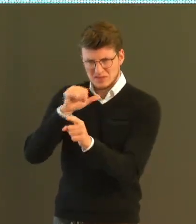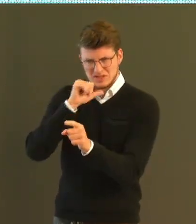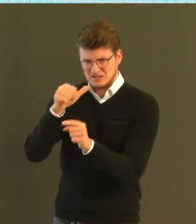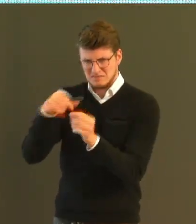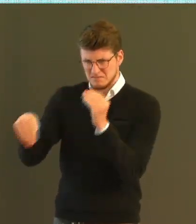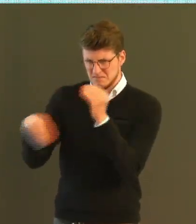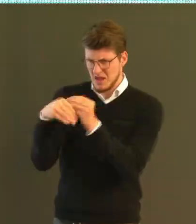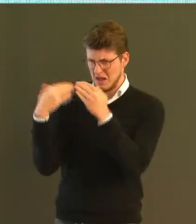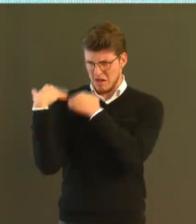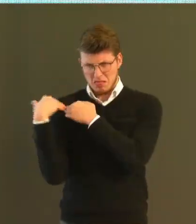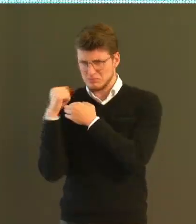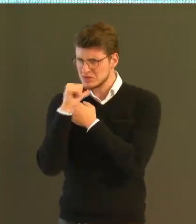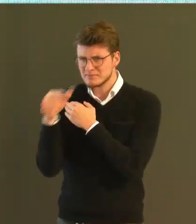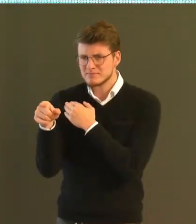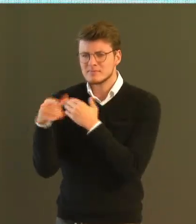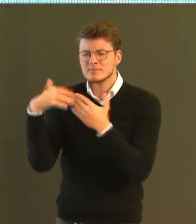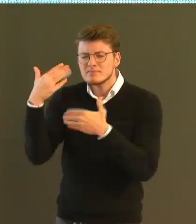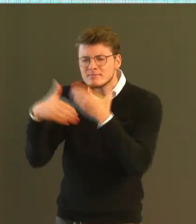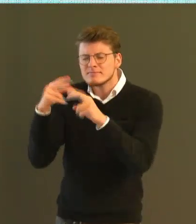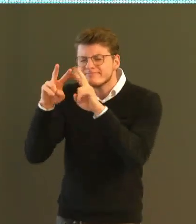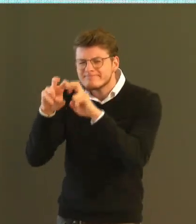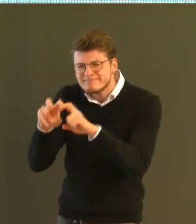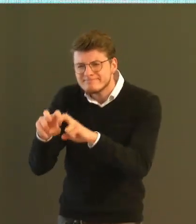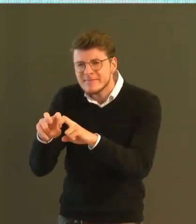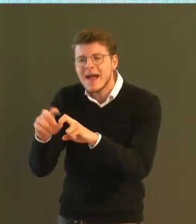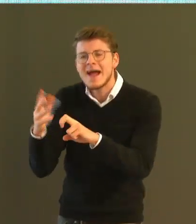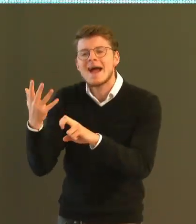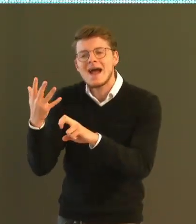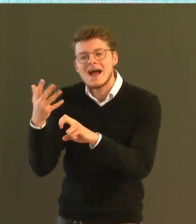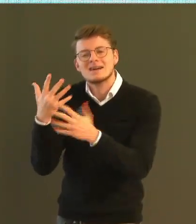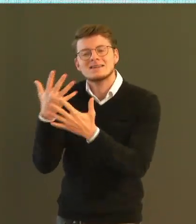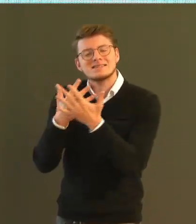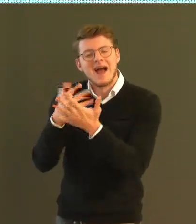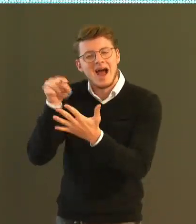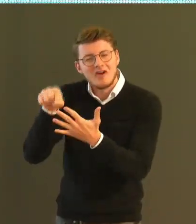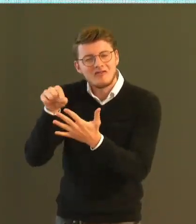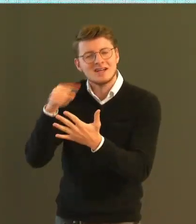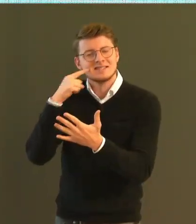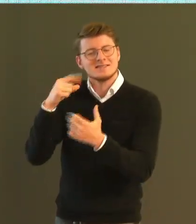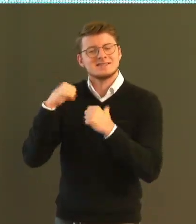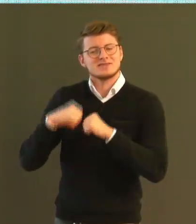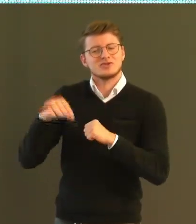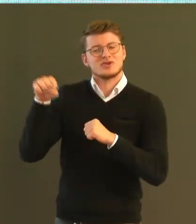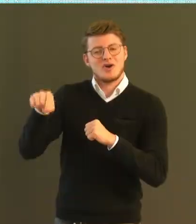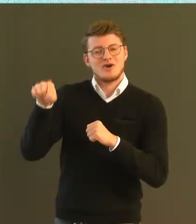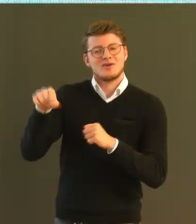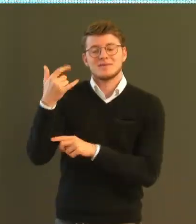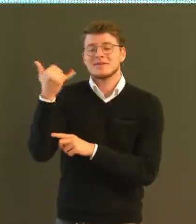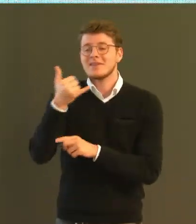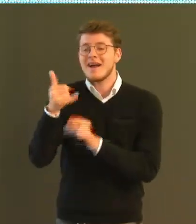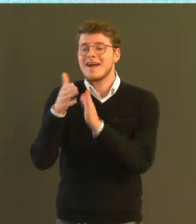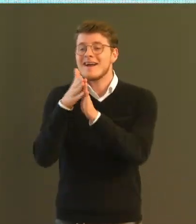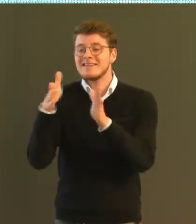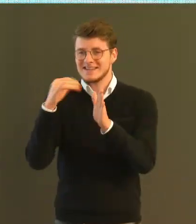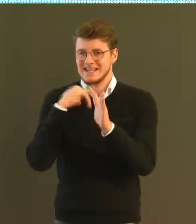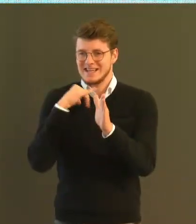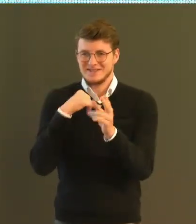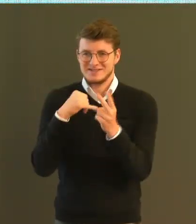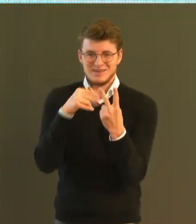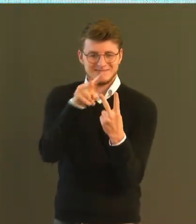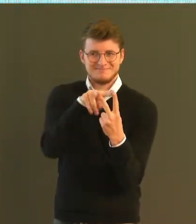besnard et blake comeau combinant ses ventes ressortent à tester différents